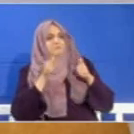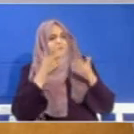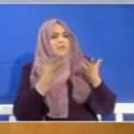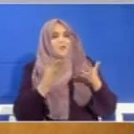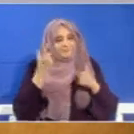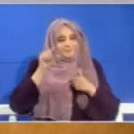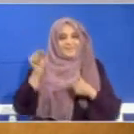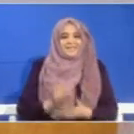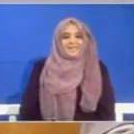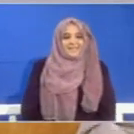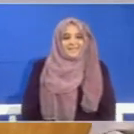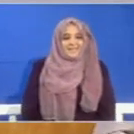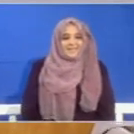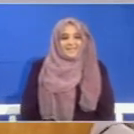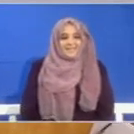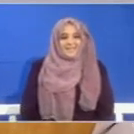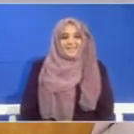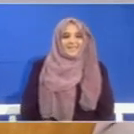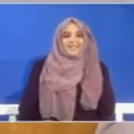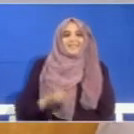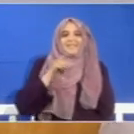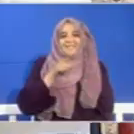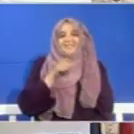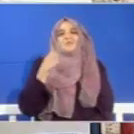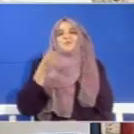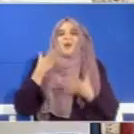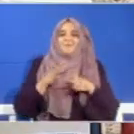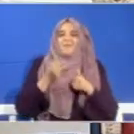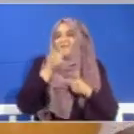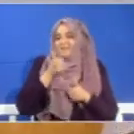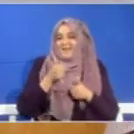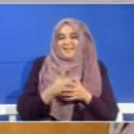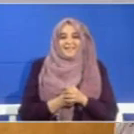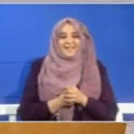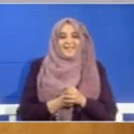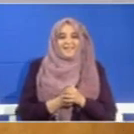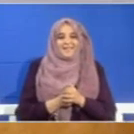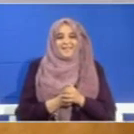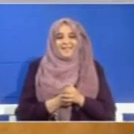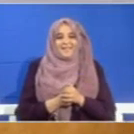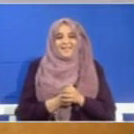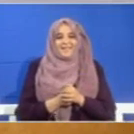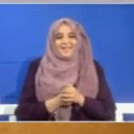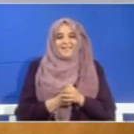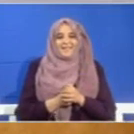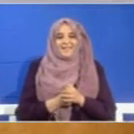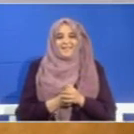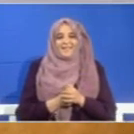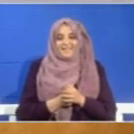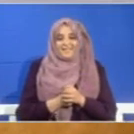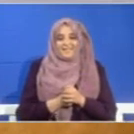ربي سهل عليك. علما أنه الشيخ أبو عبد السلام لا يلبس إلا الجميل وإلا الذوق الرائع الراقي. ما شاء الله. ما شاء الله. ما أعطى الله